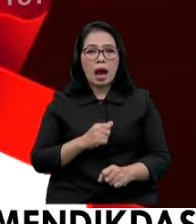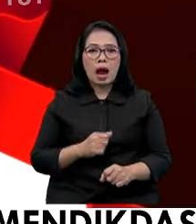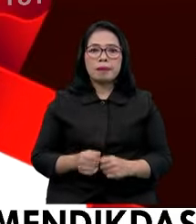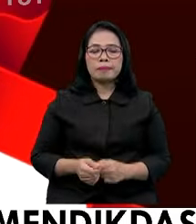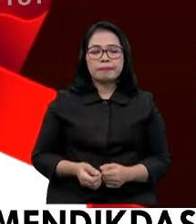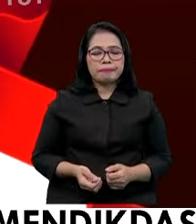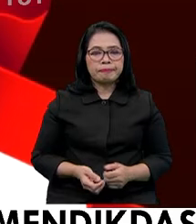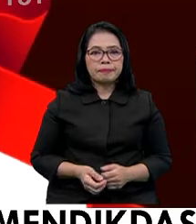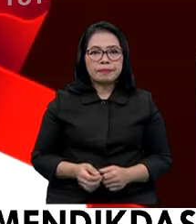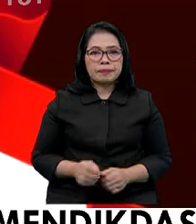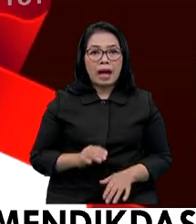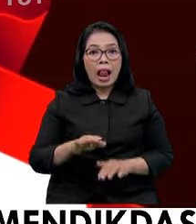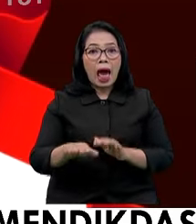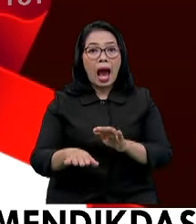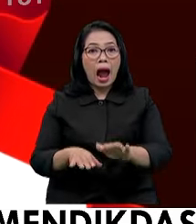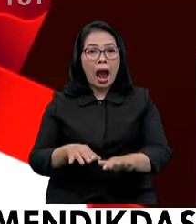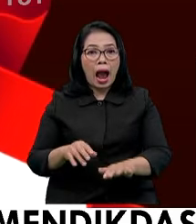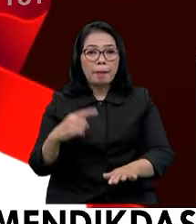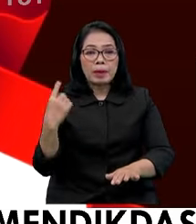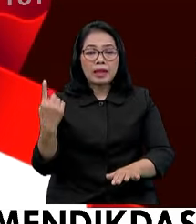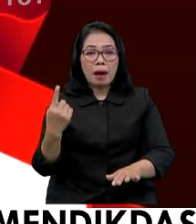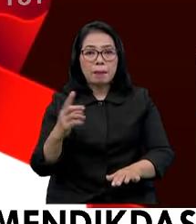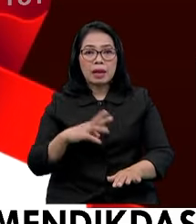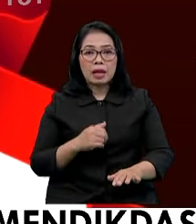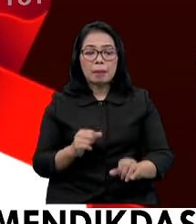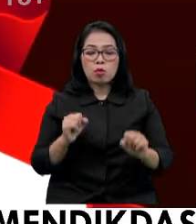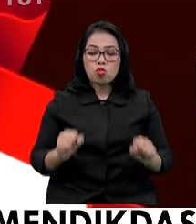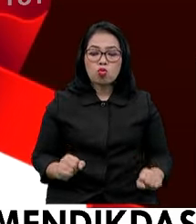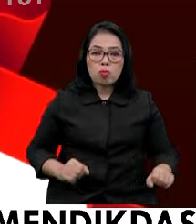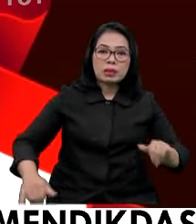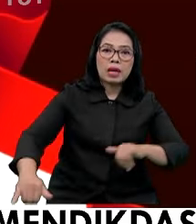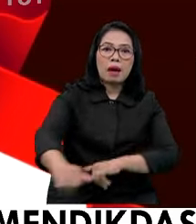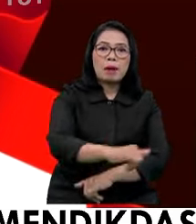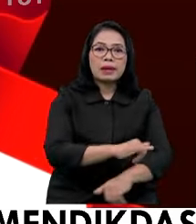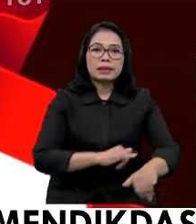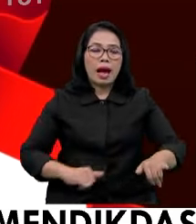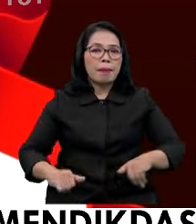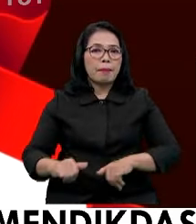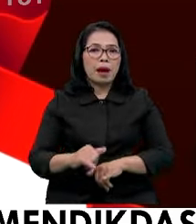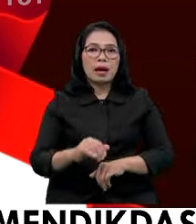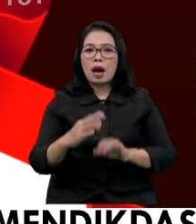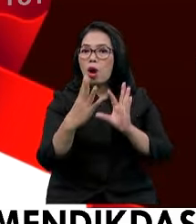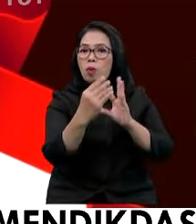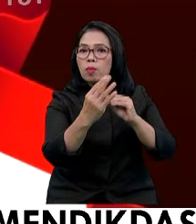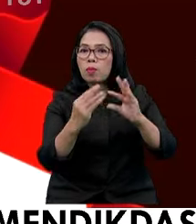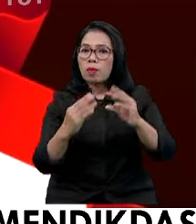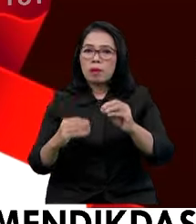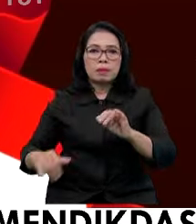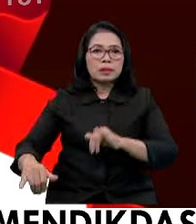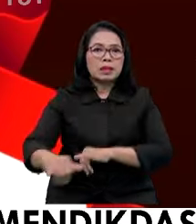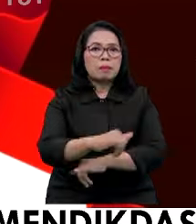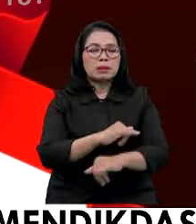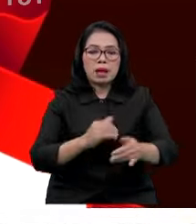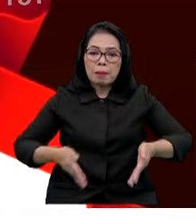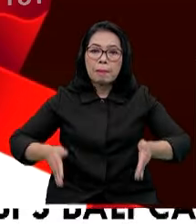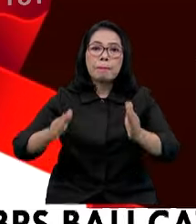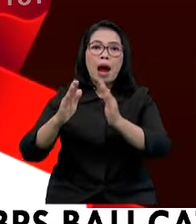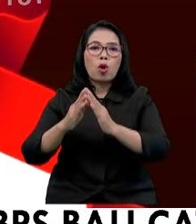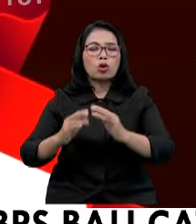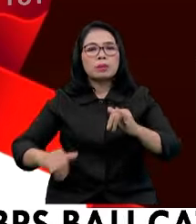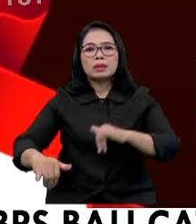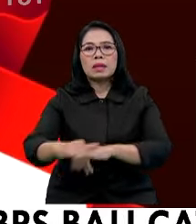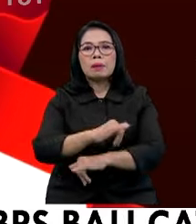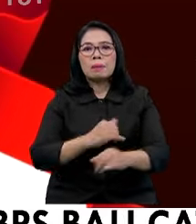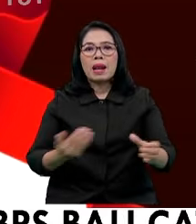itu langkah pertama adalah kita perlu duduk sama-sama dan kita bicara bersama-sama kita membangun bersama-sama